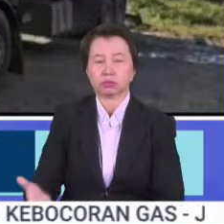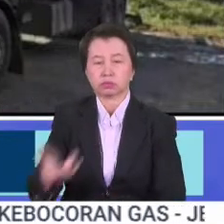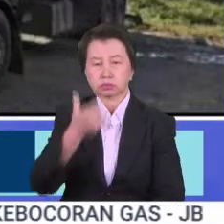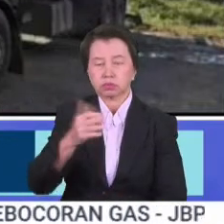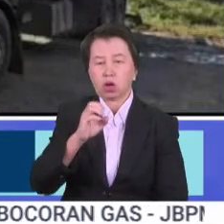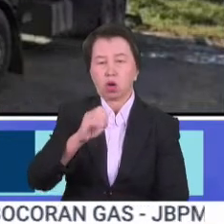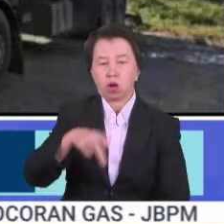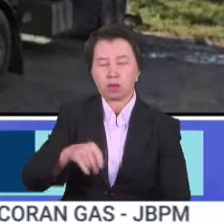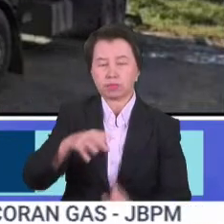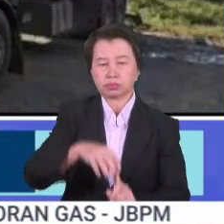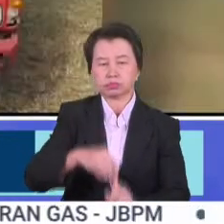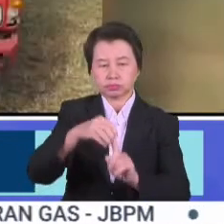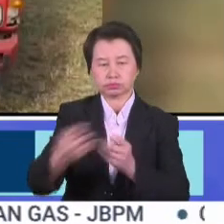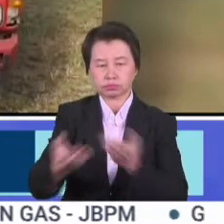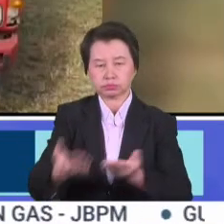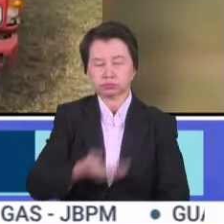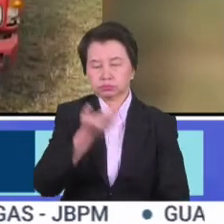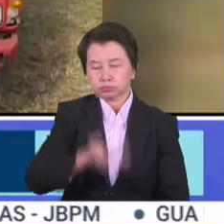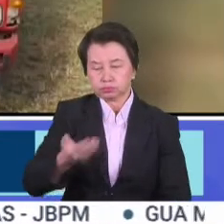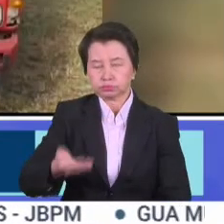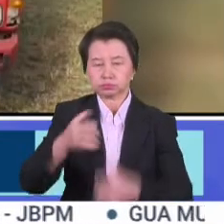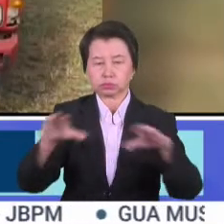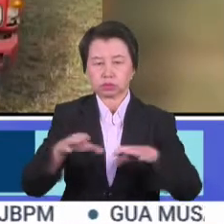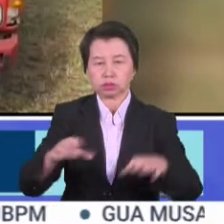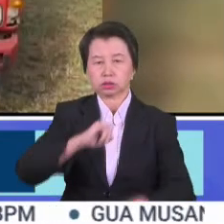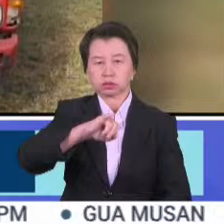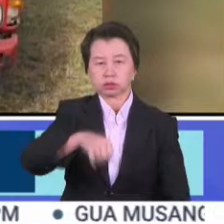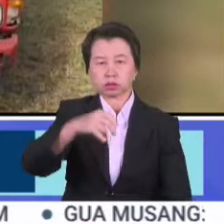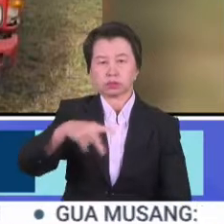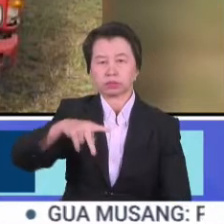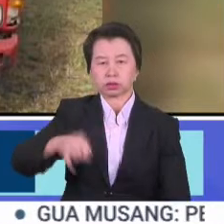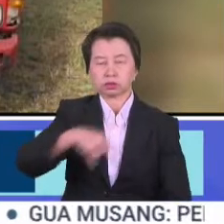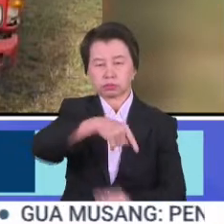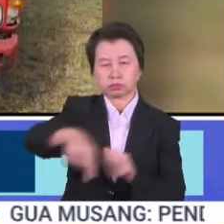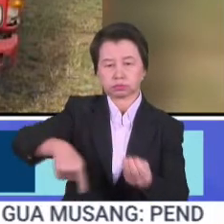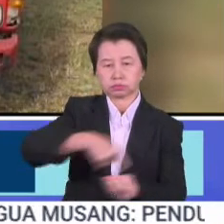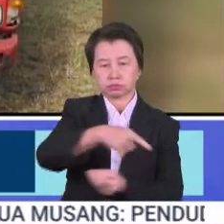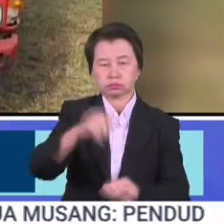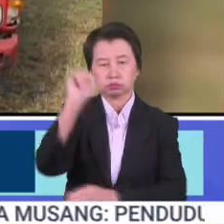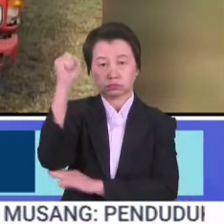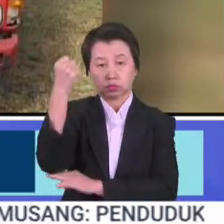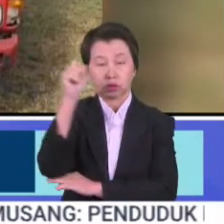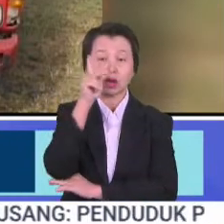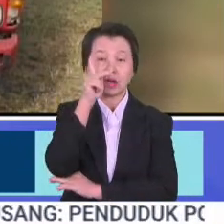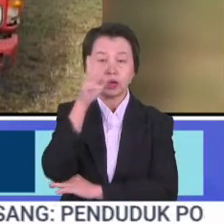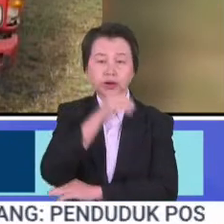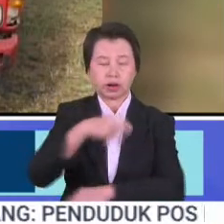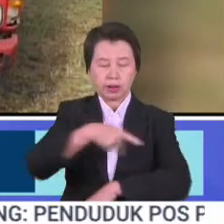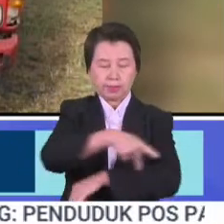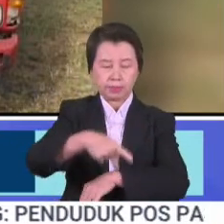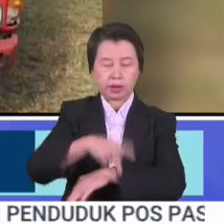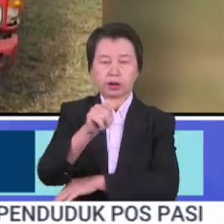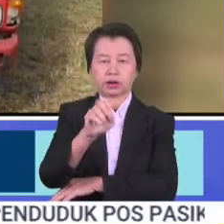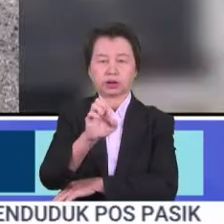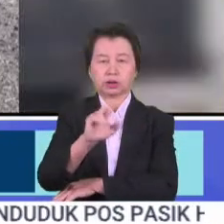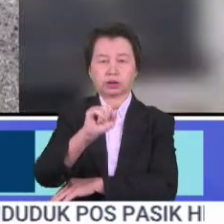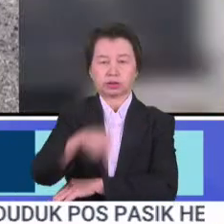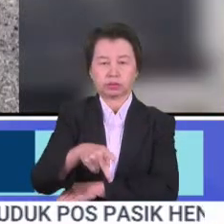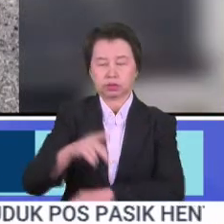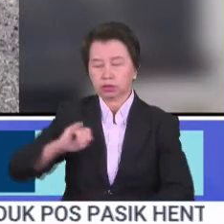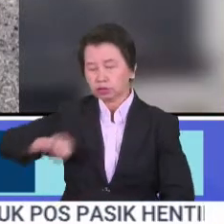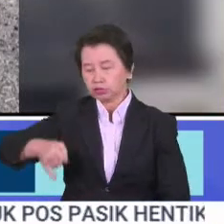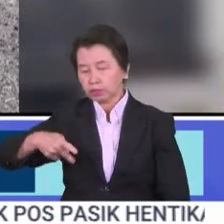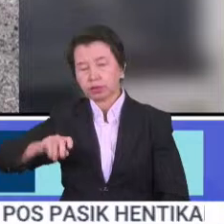hasil ops khas kenderaan perkhidmatan barangan yang dilakukan JPJ di sekitar daerah Pokok Senah dan Padang Terap. Pengarah JPJ Kedah